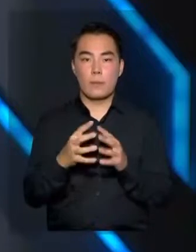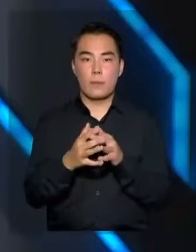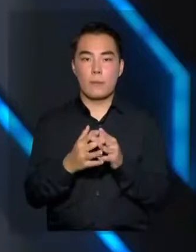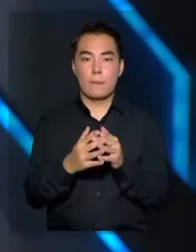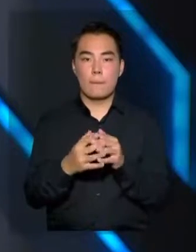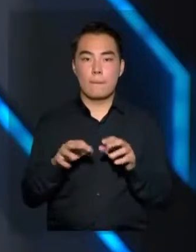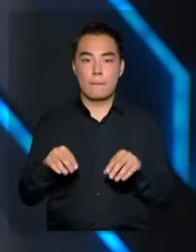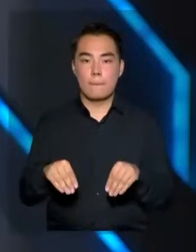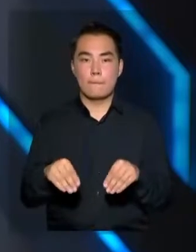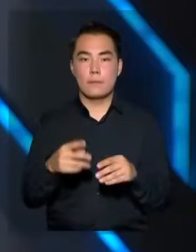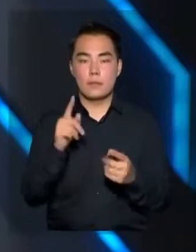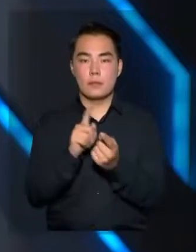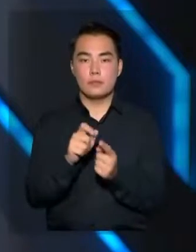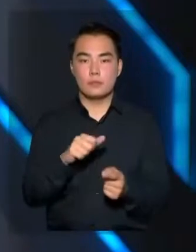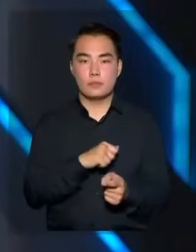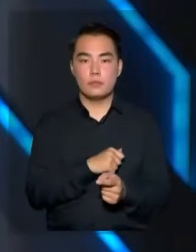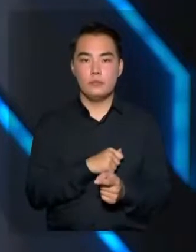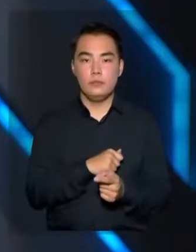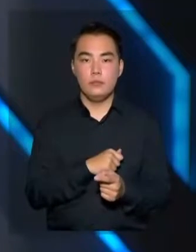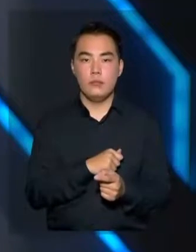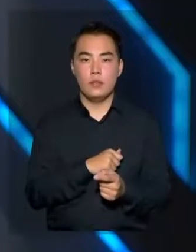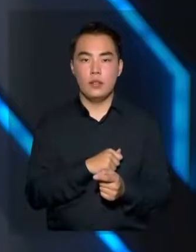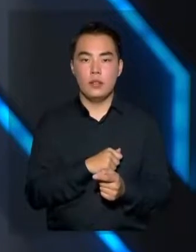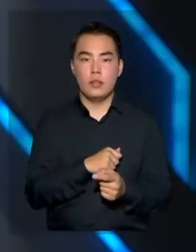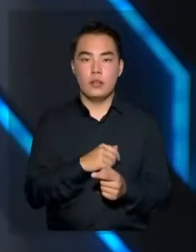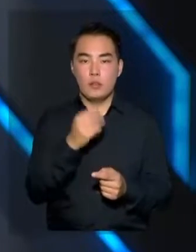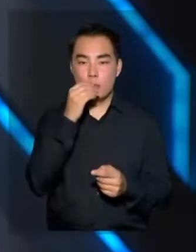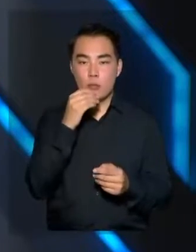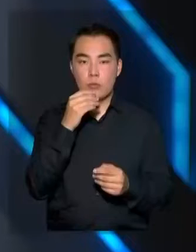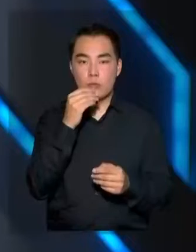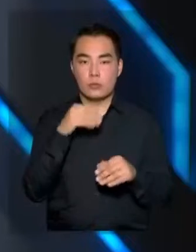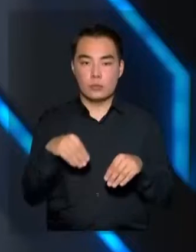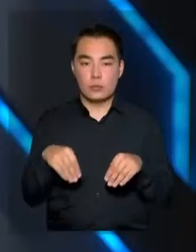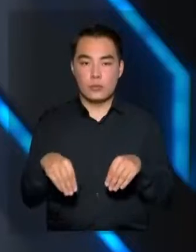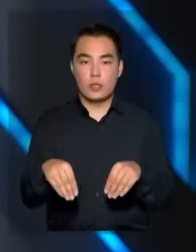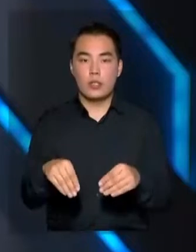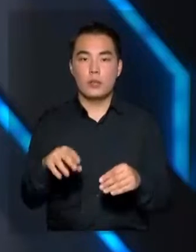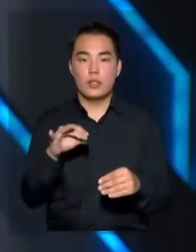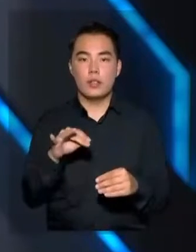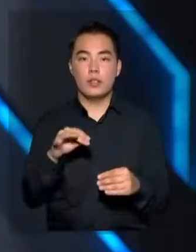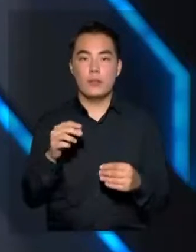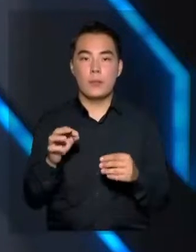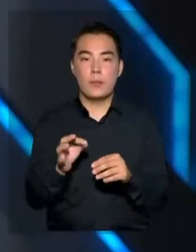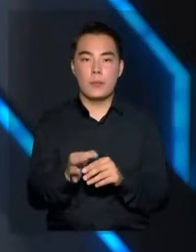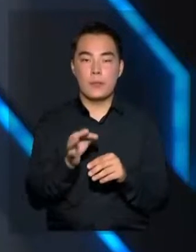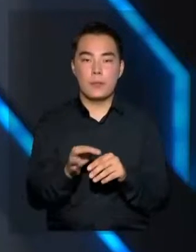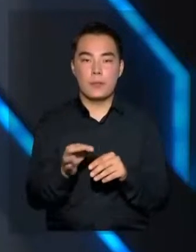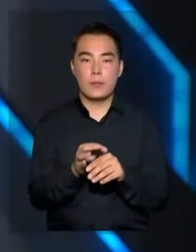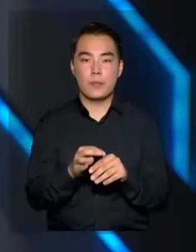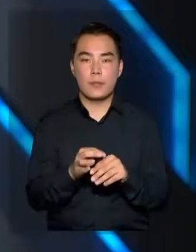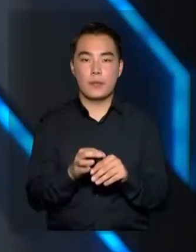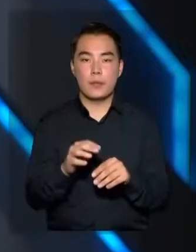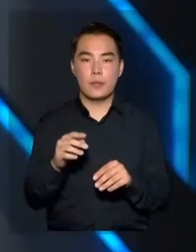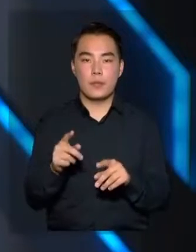кездесті. Кездесуге ірі шаруа қожалықтарының басшылары, фермерлер, мақта өсірушілер мен диқандар қатысты. Фермерлер